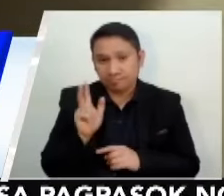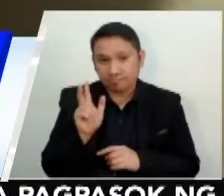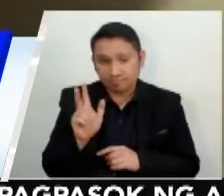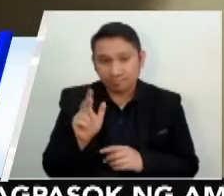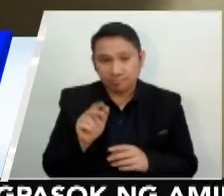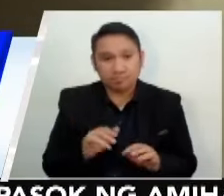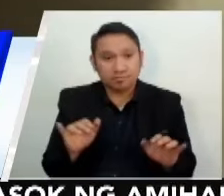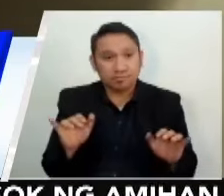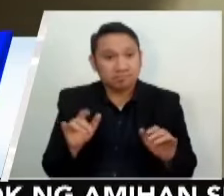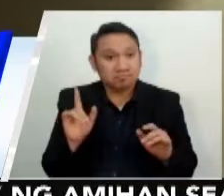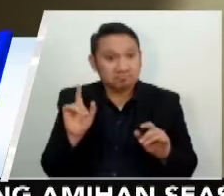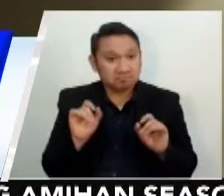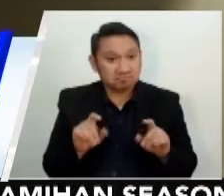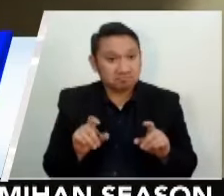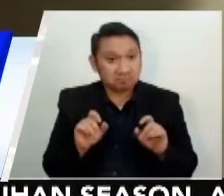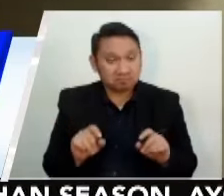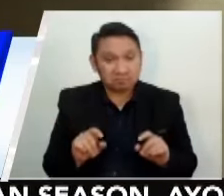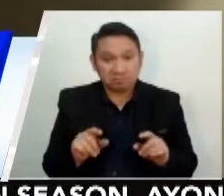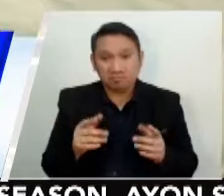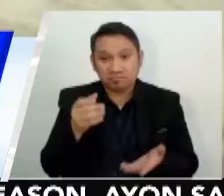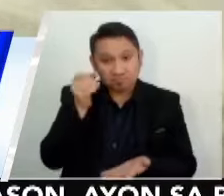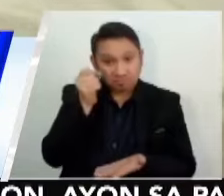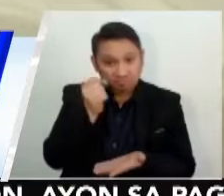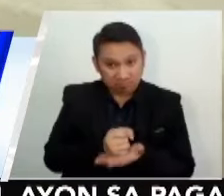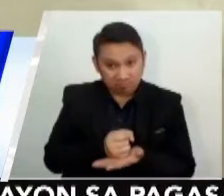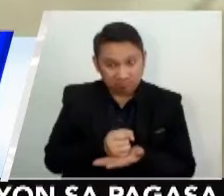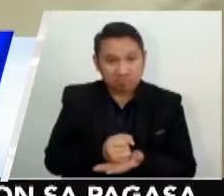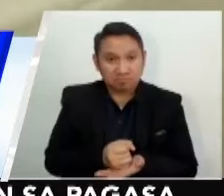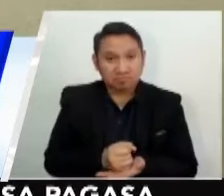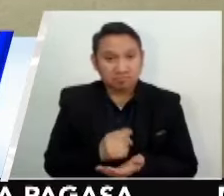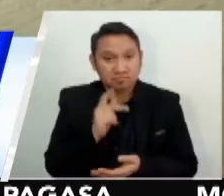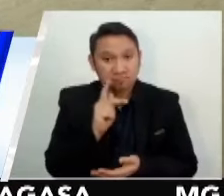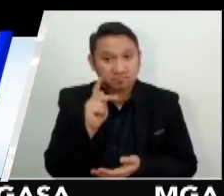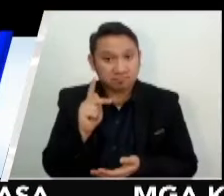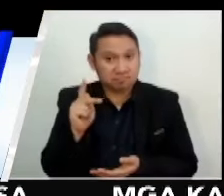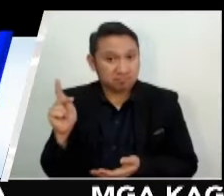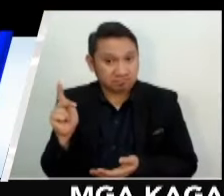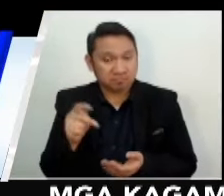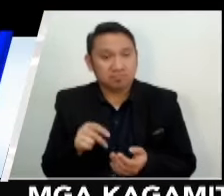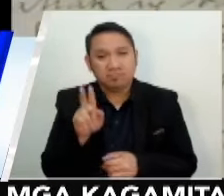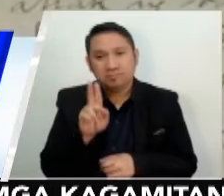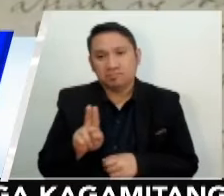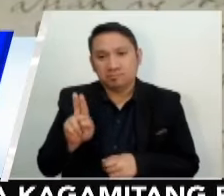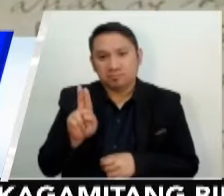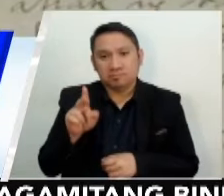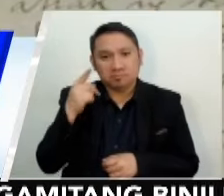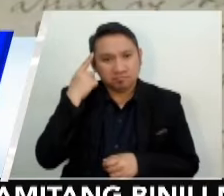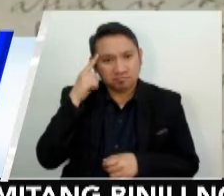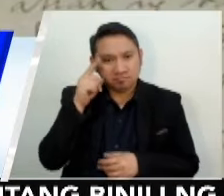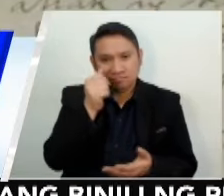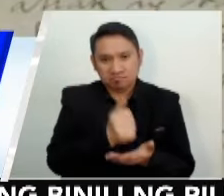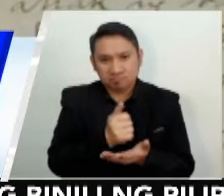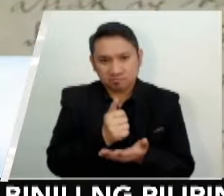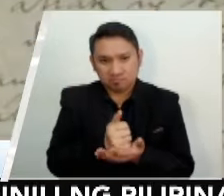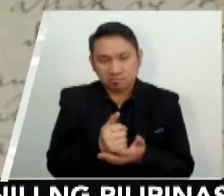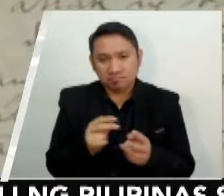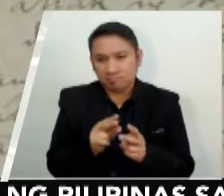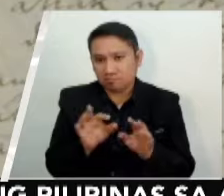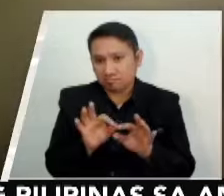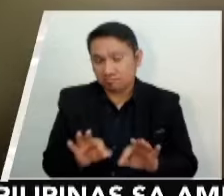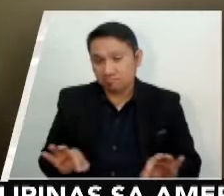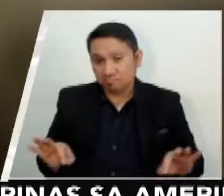sinasabing huling seal ng katipunan na ginamit umuno sa pagtatak ng mga mahalagang dokumento ng